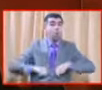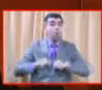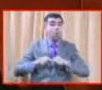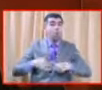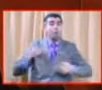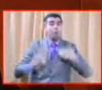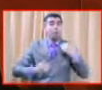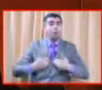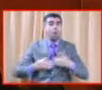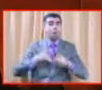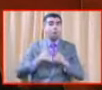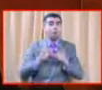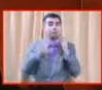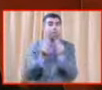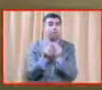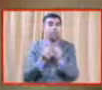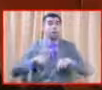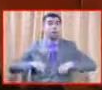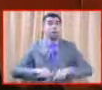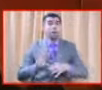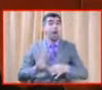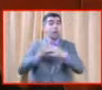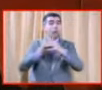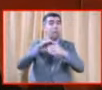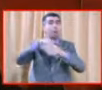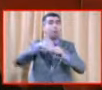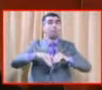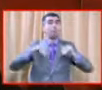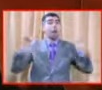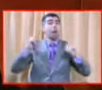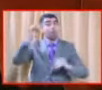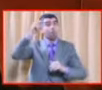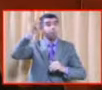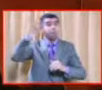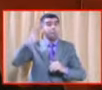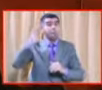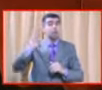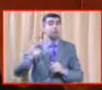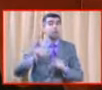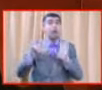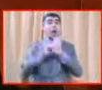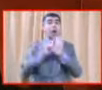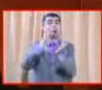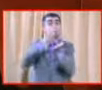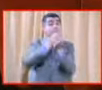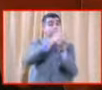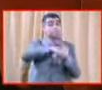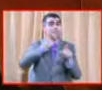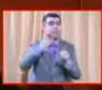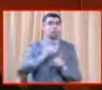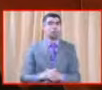والمرأة والأسرة، وزارة العلاقة مع البرلمان، أيضا حضرت المندوبية العامة لحقوق الإنسان.